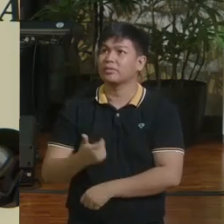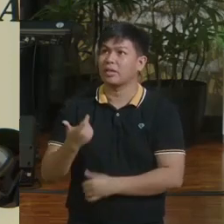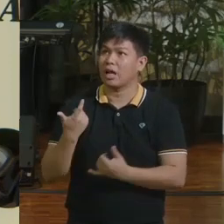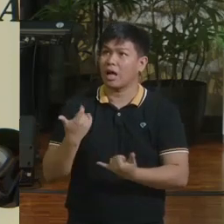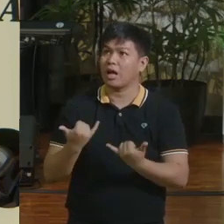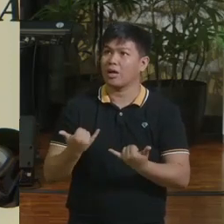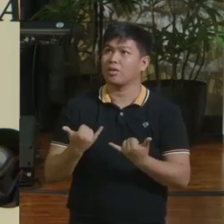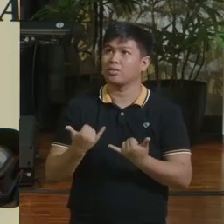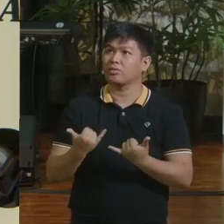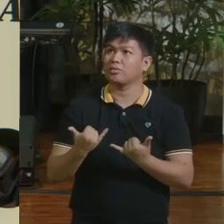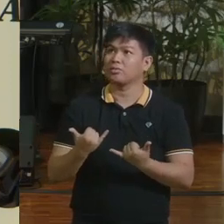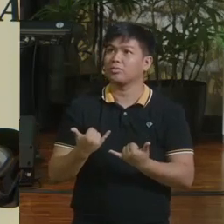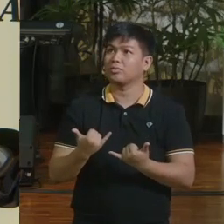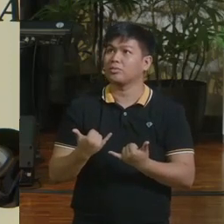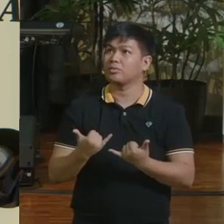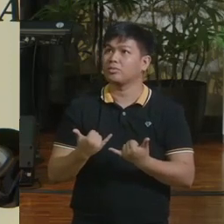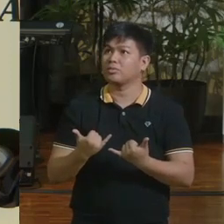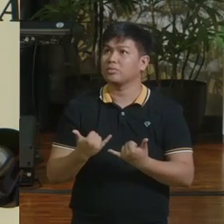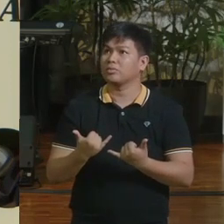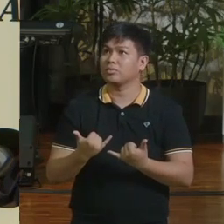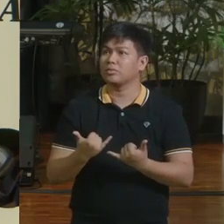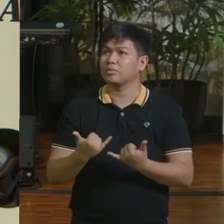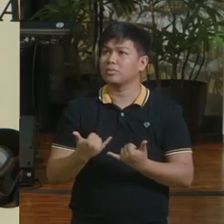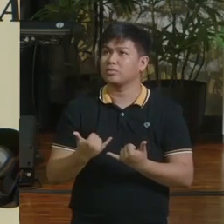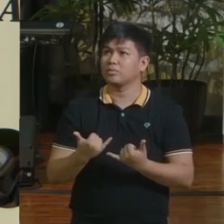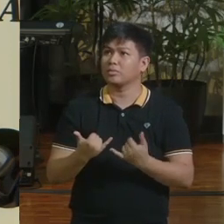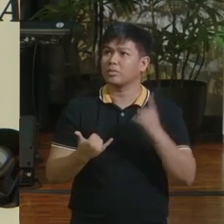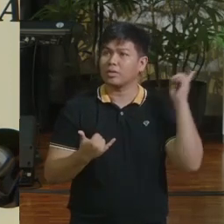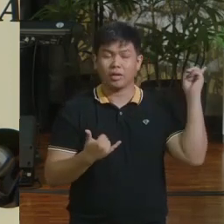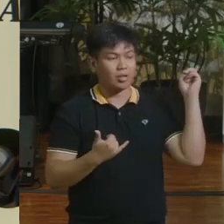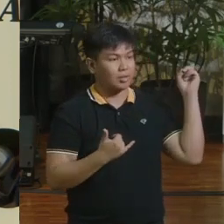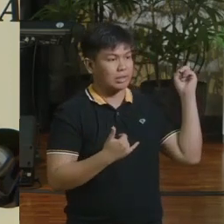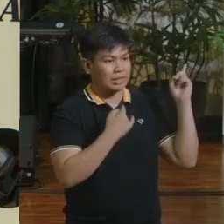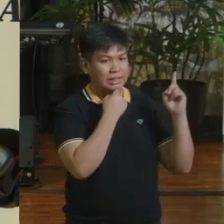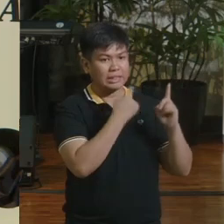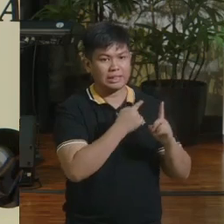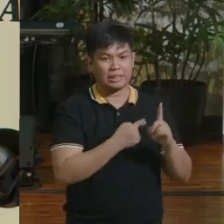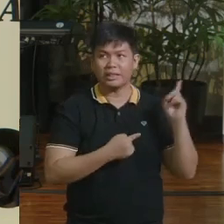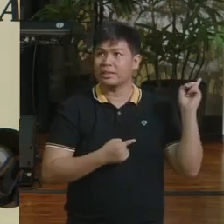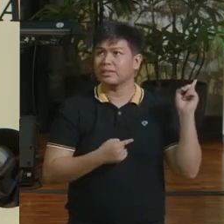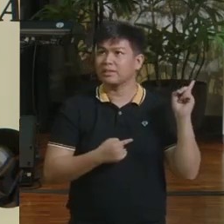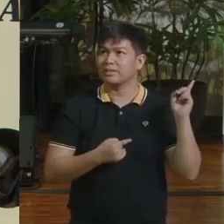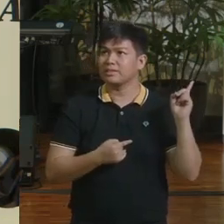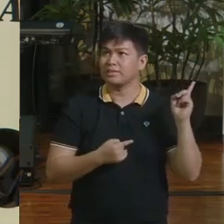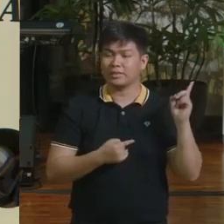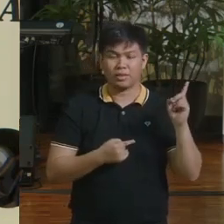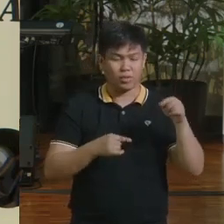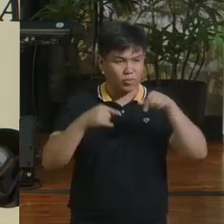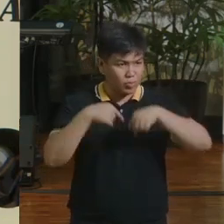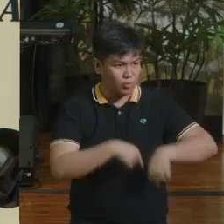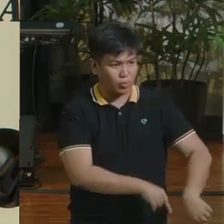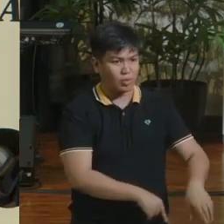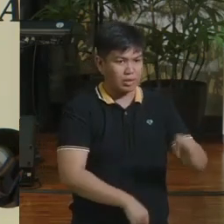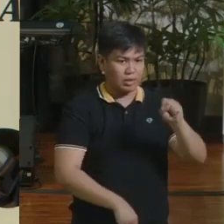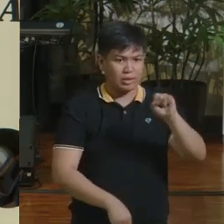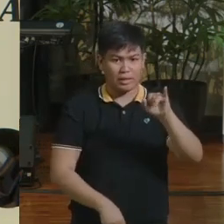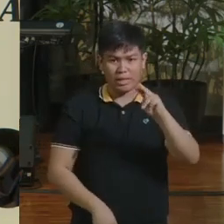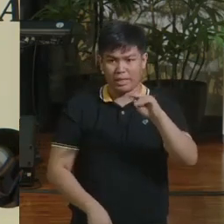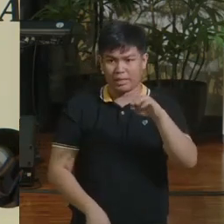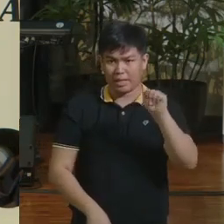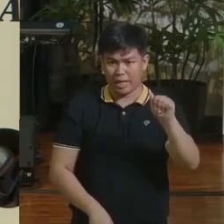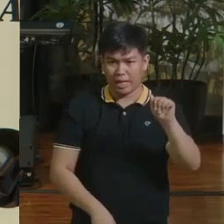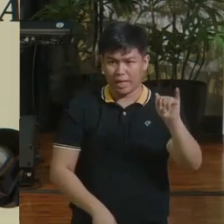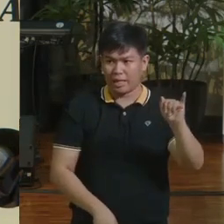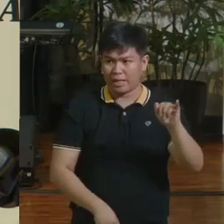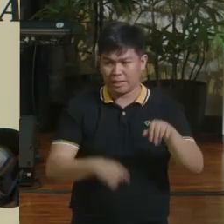in Arabia. Mount Sinai in Arabia. So nasa Sinai Peninsula siya, nasa may Arabian